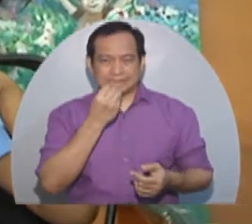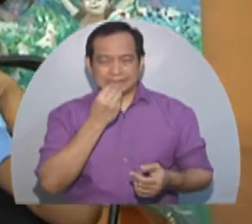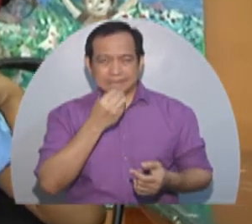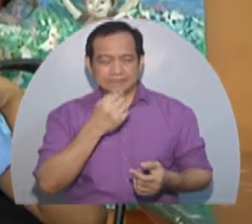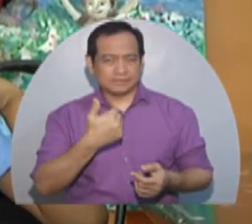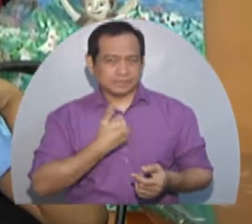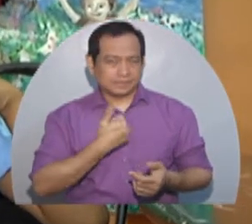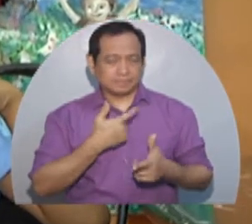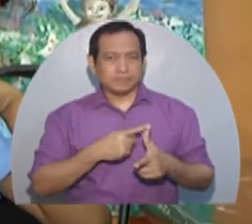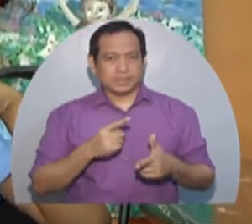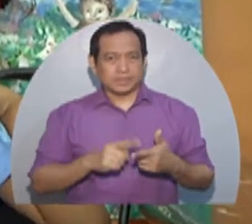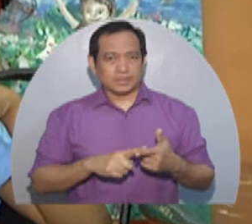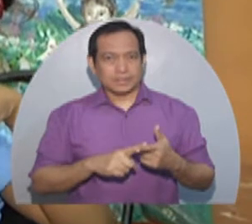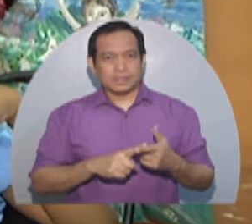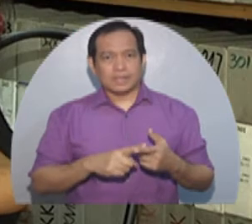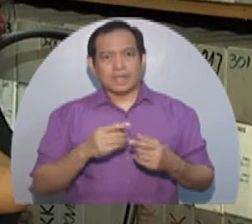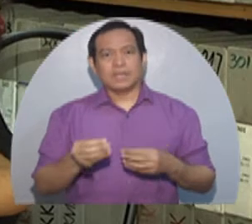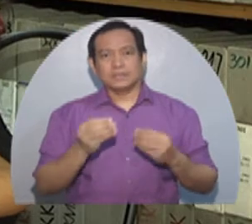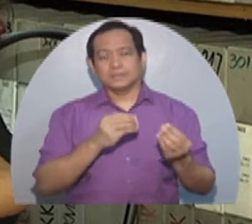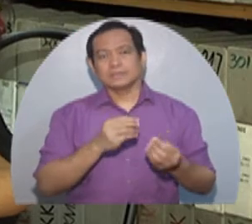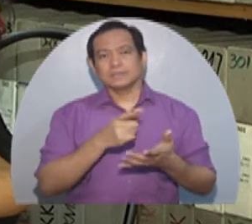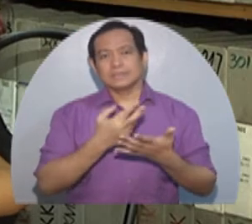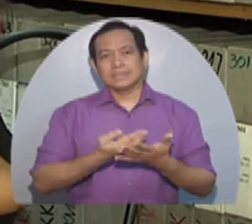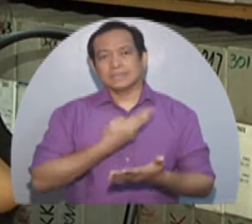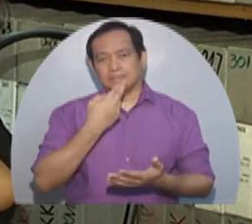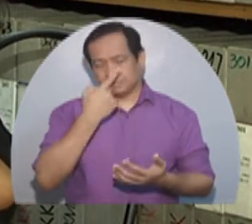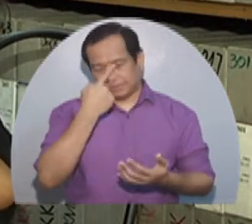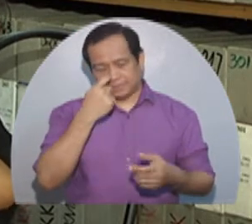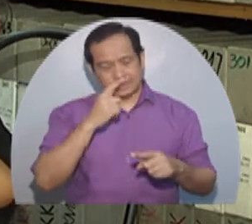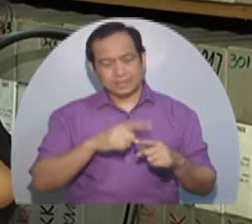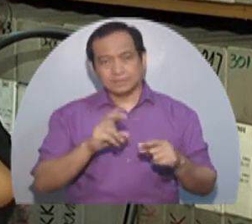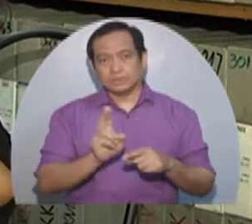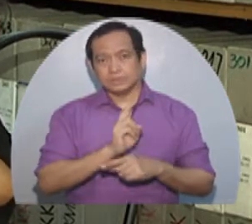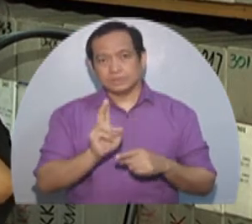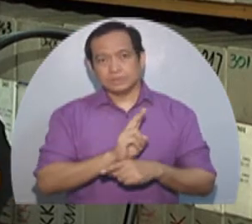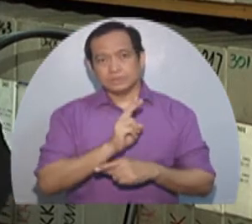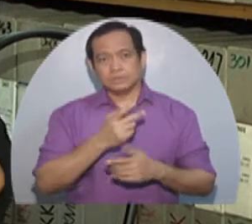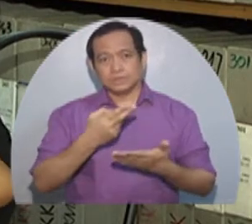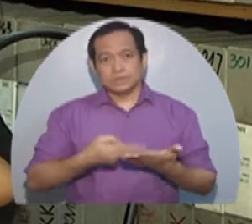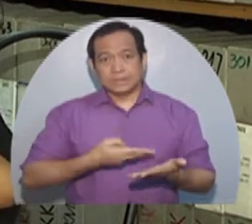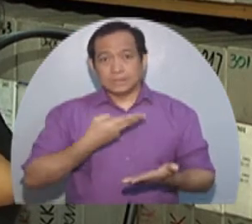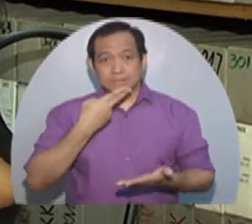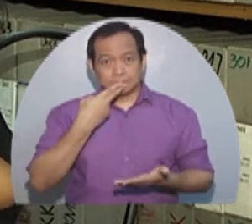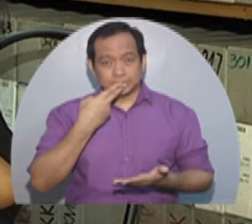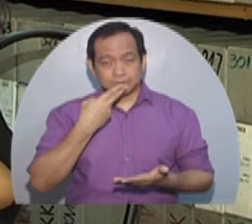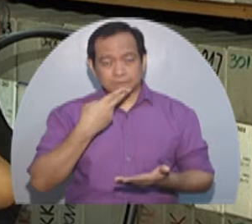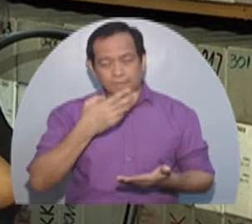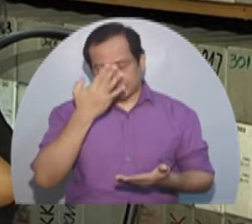kumakain. Ang kanin lang po ang nagsusubaw kasi hindi pa po siya masyado, hindi po siya makarunong humawak ng